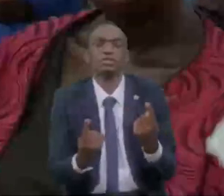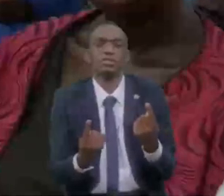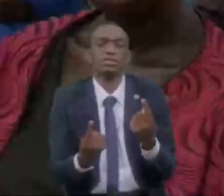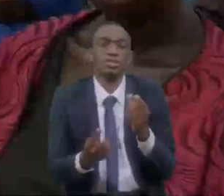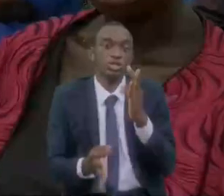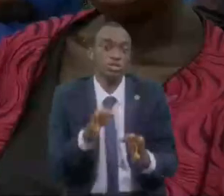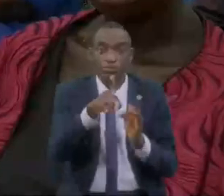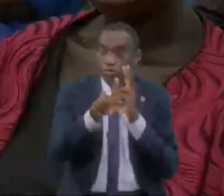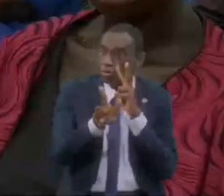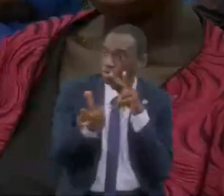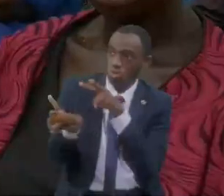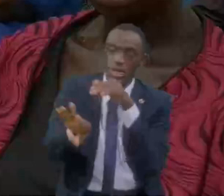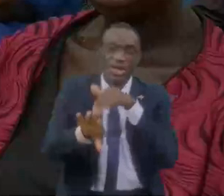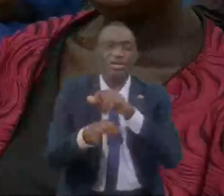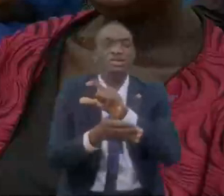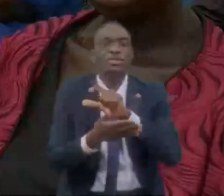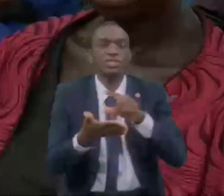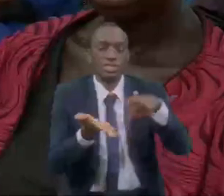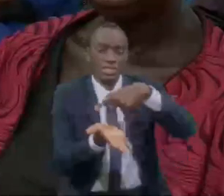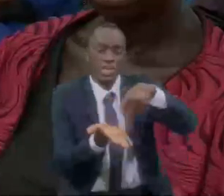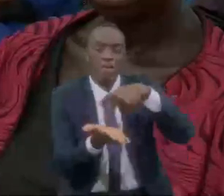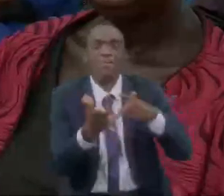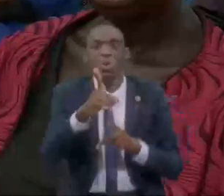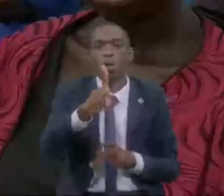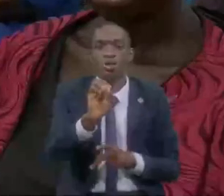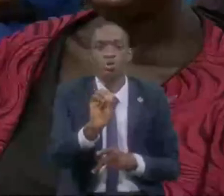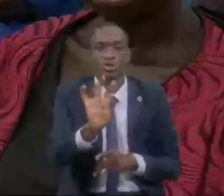vous regardez en Psaume 107,